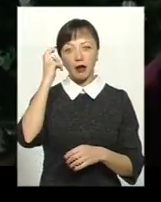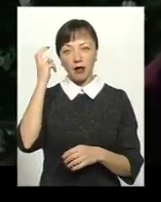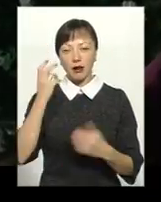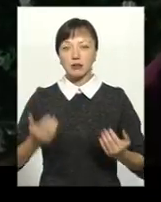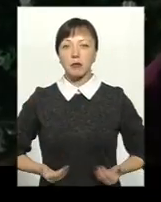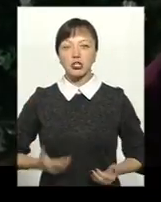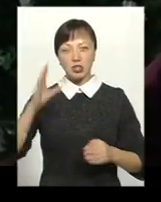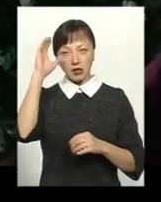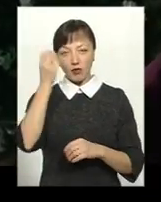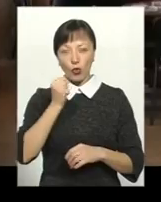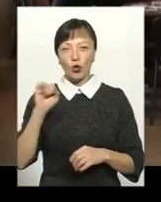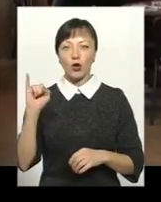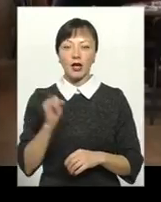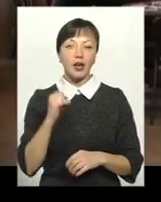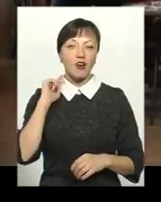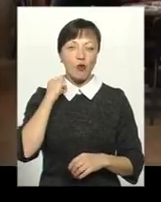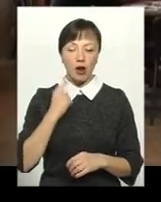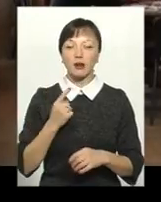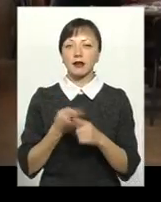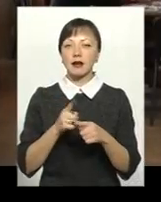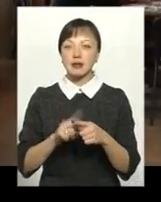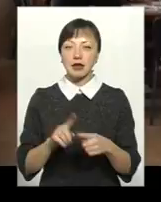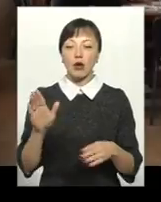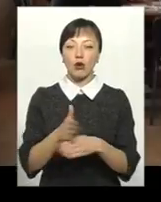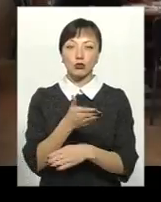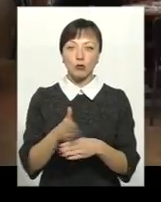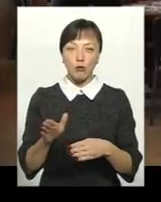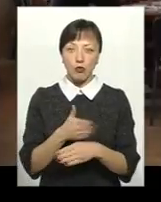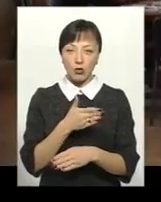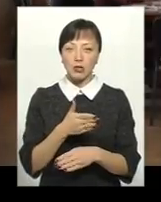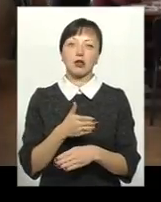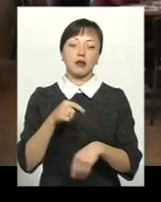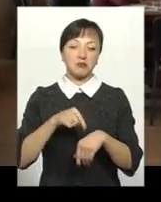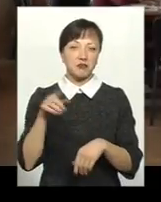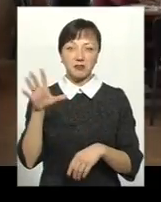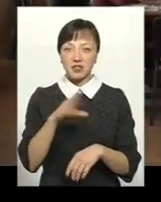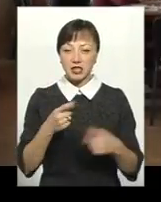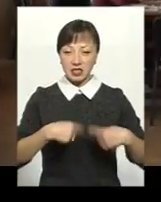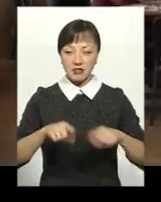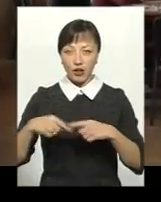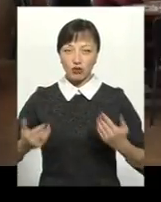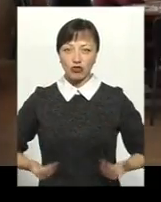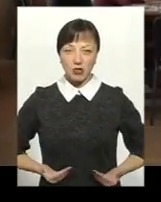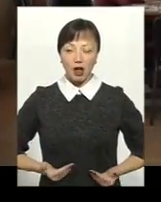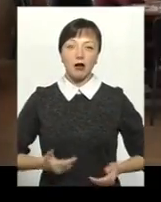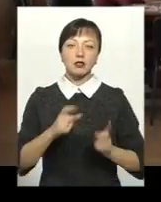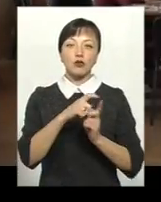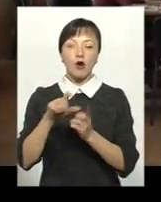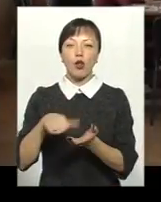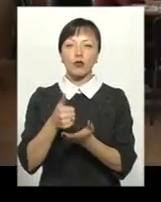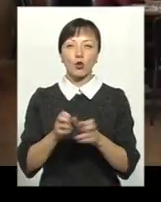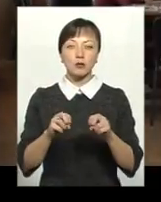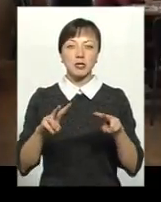мешканці Кривого Рогу та Кропивницького. Гендерний розподіл торкається всіх сфер життя, кажуть координатори проекту. За словами